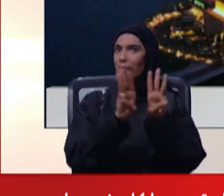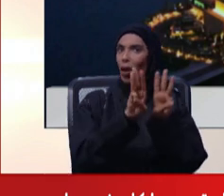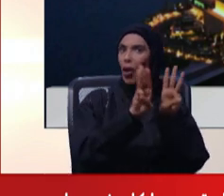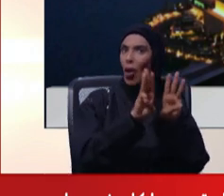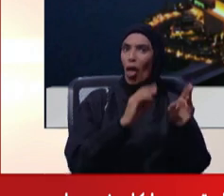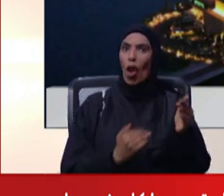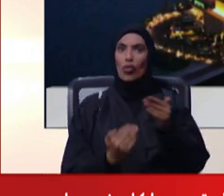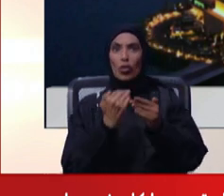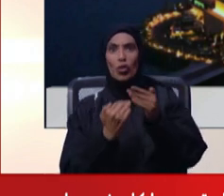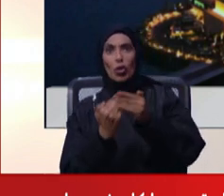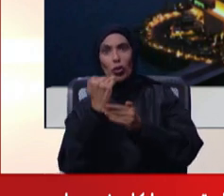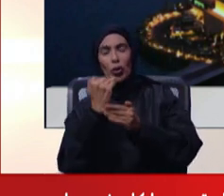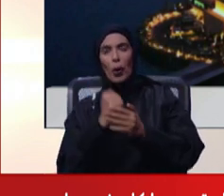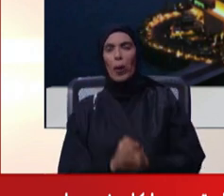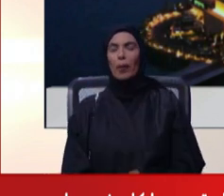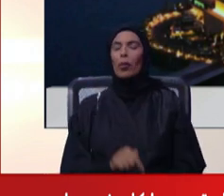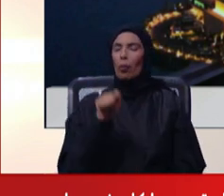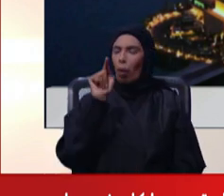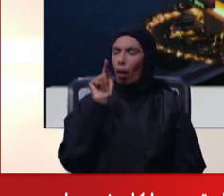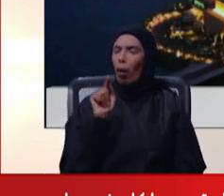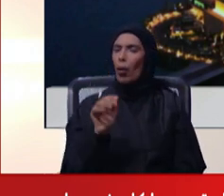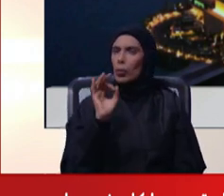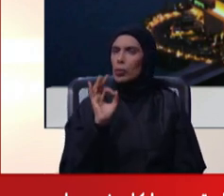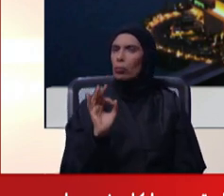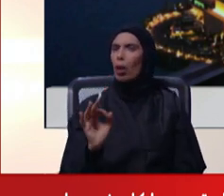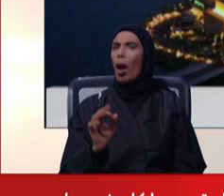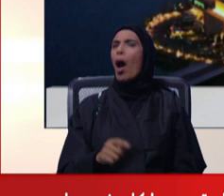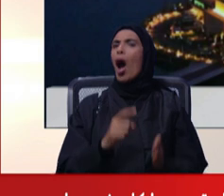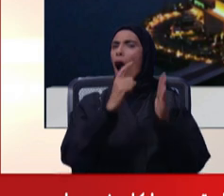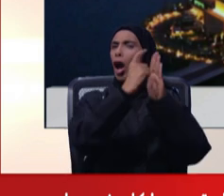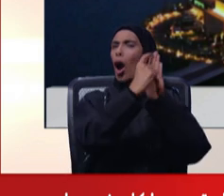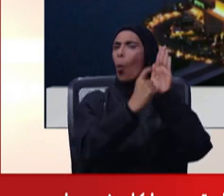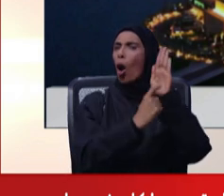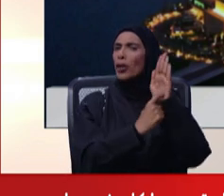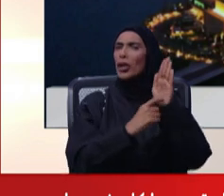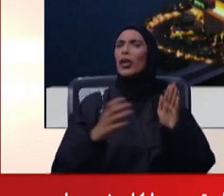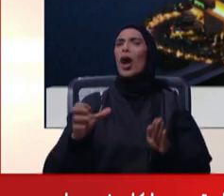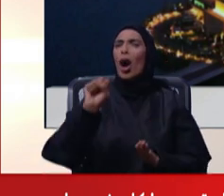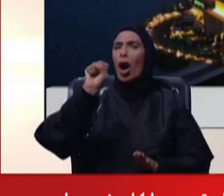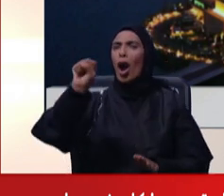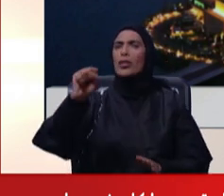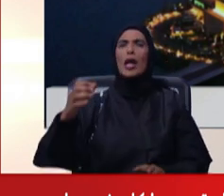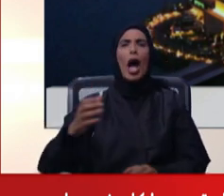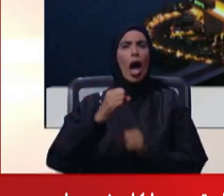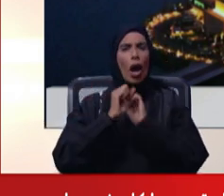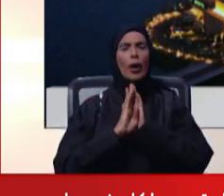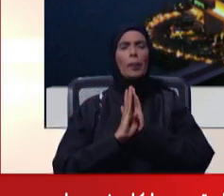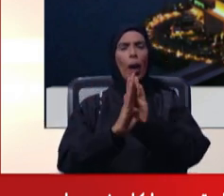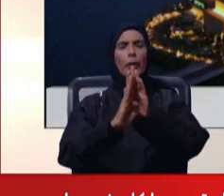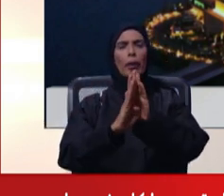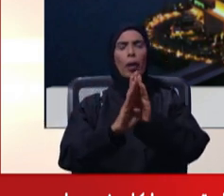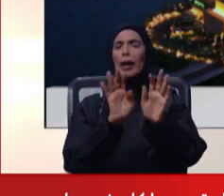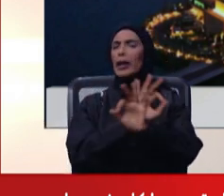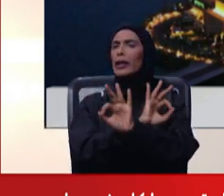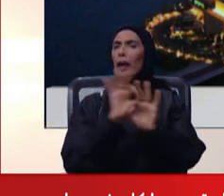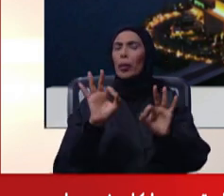الحديثة جدا، وهذا يكمنها لابد أن تسن قوانين تحمي كل من التاجر والمستهلك على حد سواء،